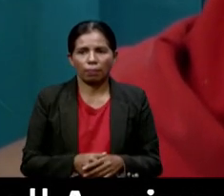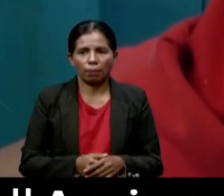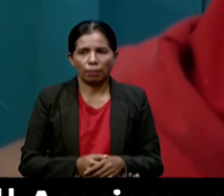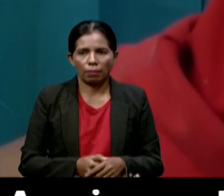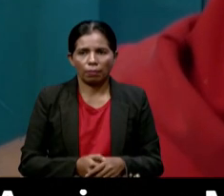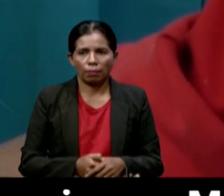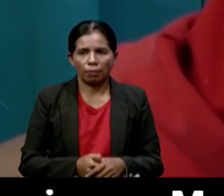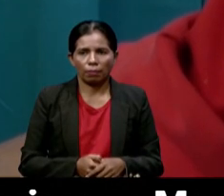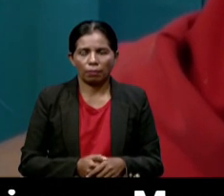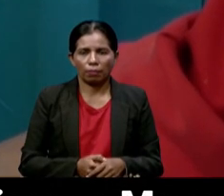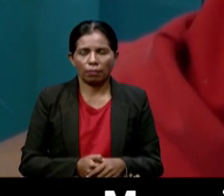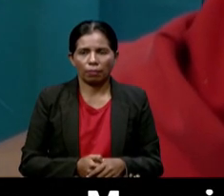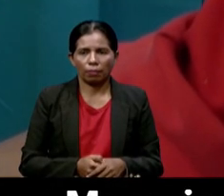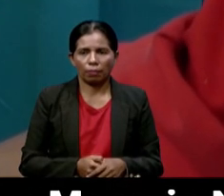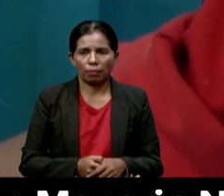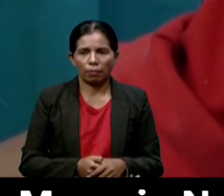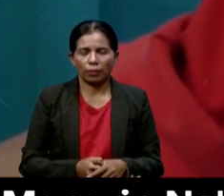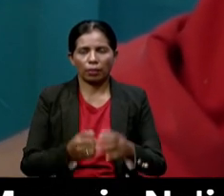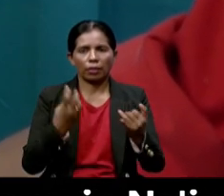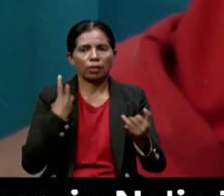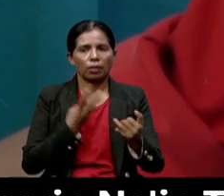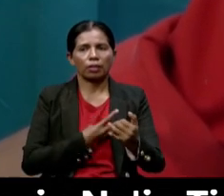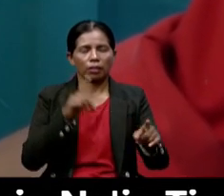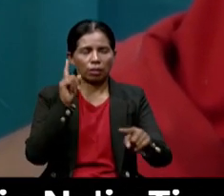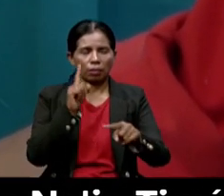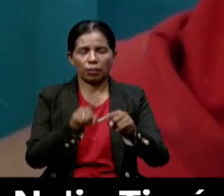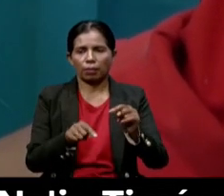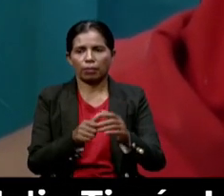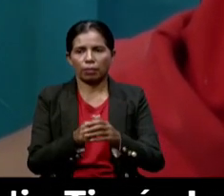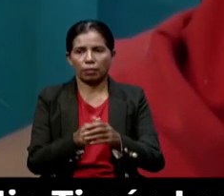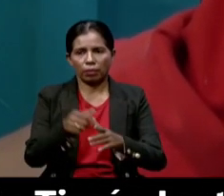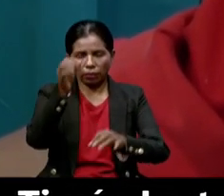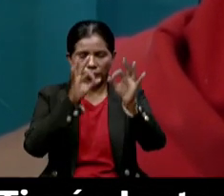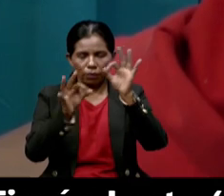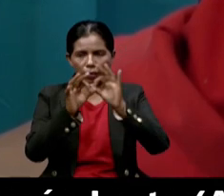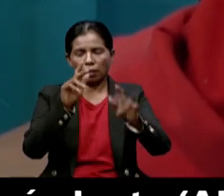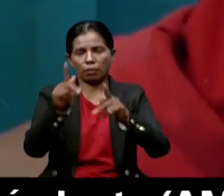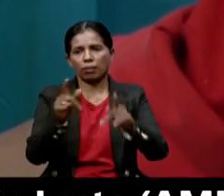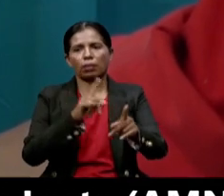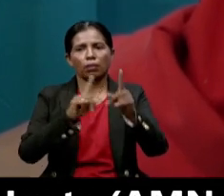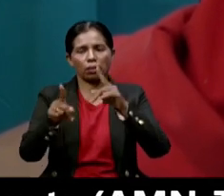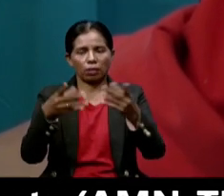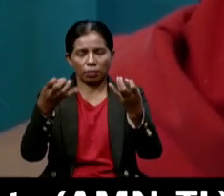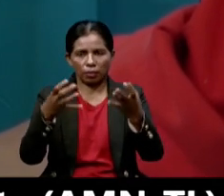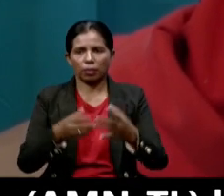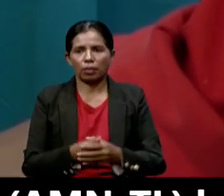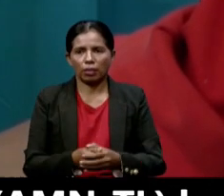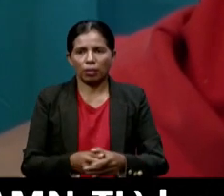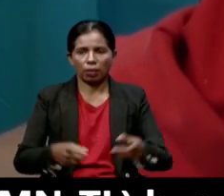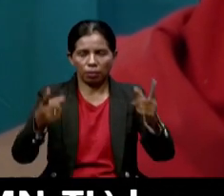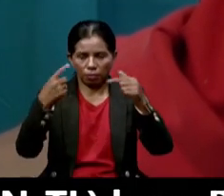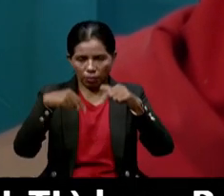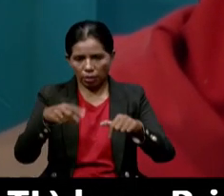saling menjatuhkan nembe idane itala belbe fear liu emang serba kuali barak ne mai